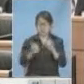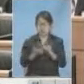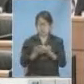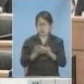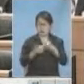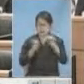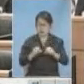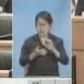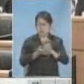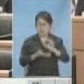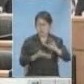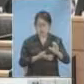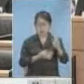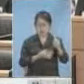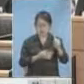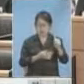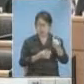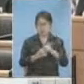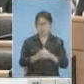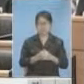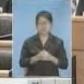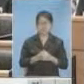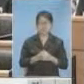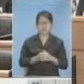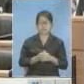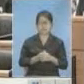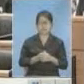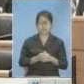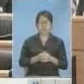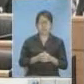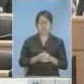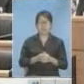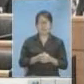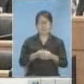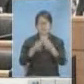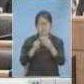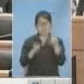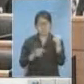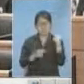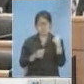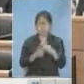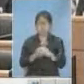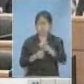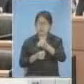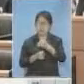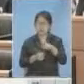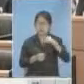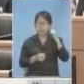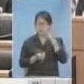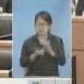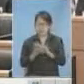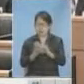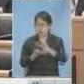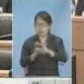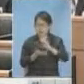แล้วก็เอาไปทำพอไปทำครับท่านประธานบางแห่งเนี่ยไม่รู้จะทำอะไรก็ไปรื้อ